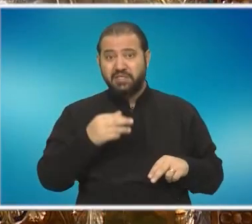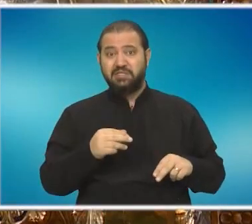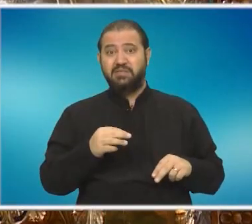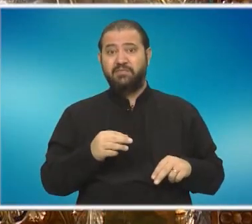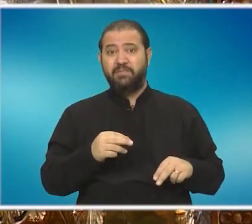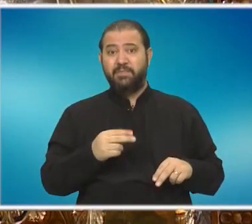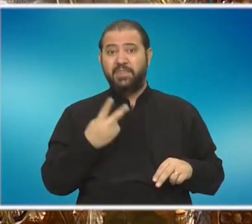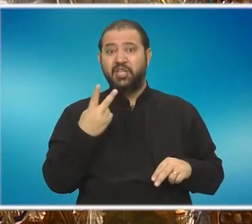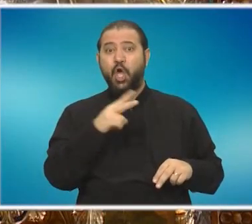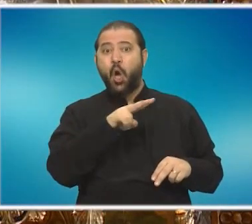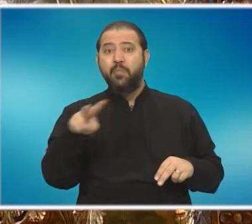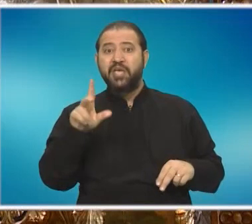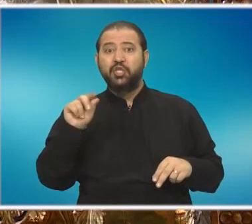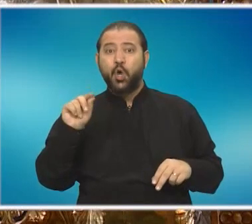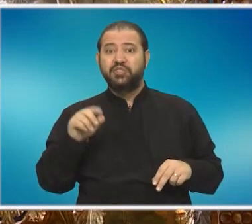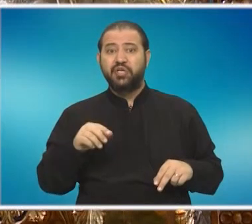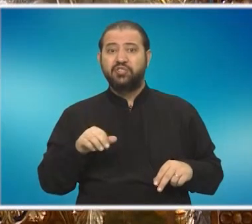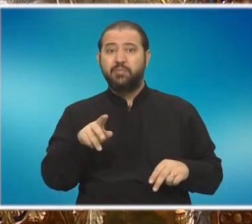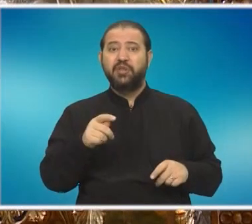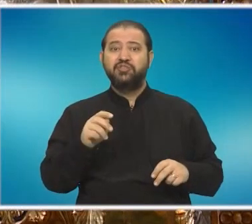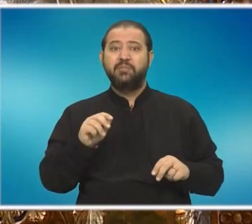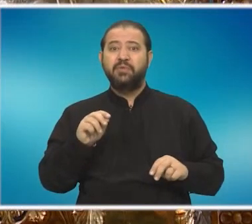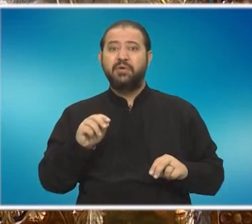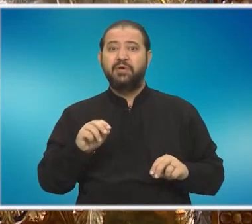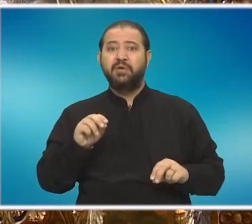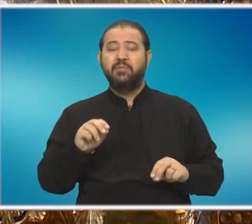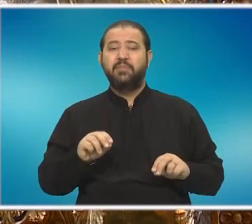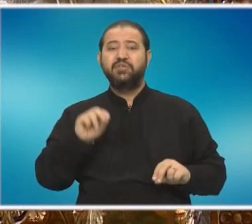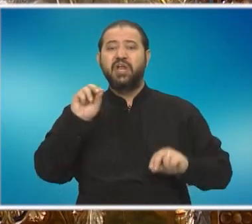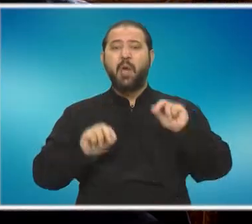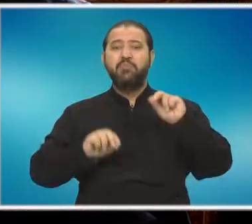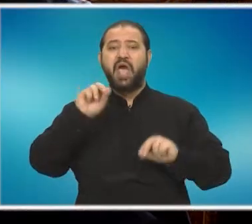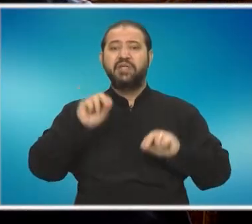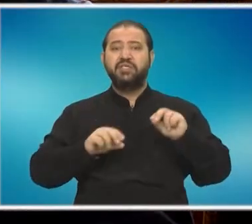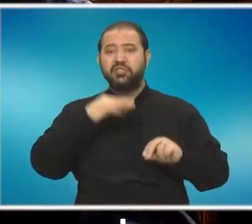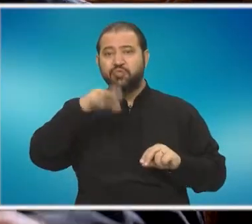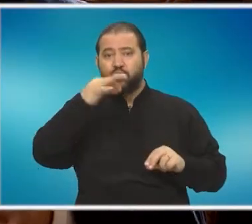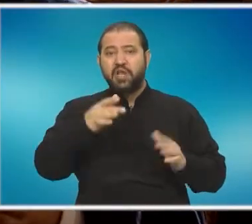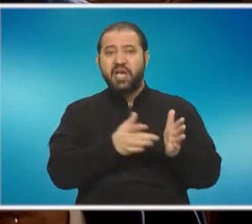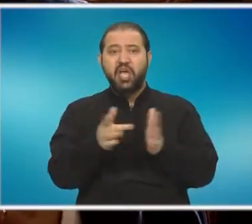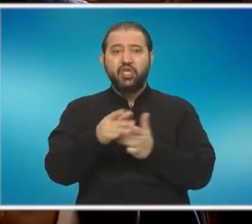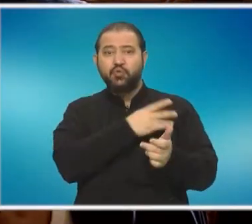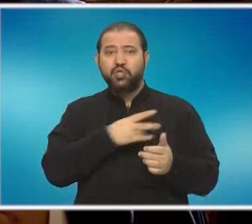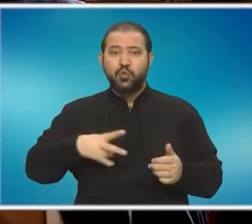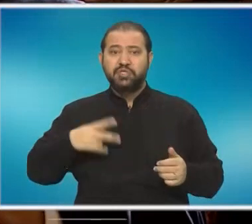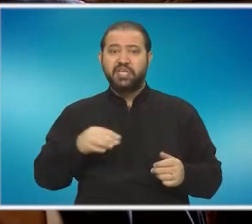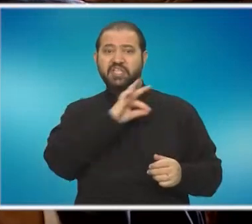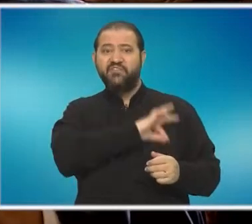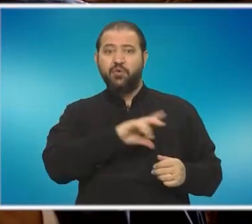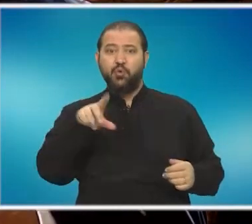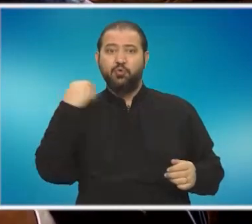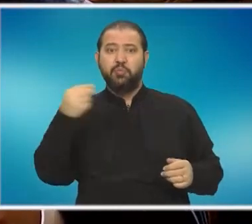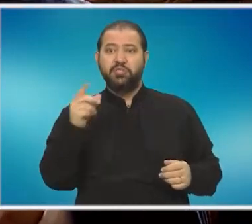voastră, ieșim în piețe și spunem că Hristos este Fiul lui Dumnezeu, o să avem reacții